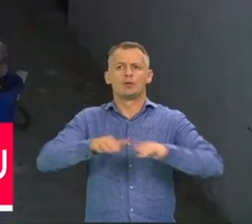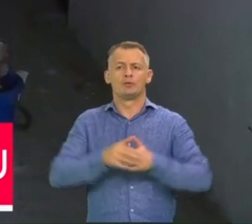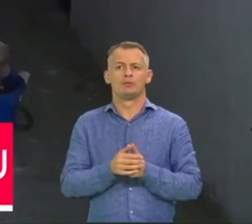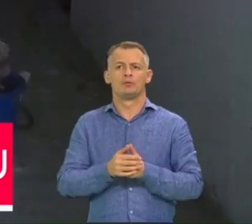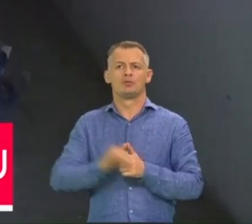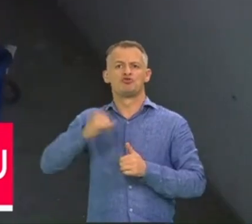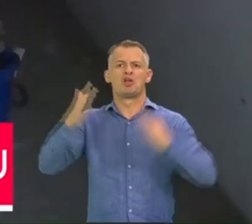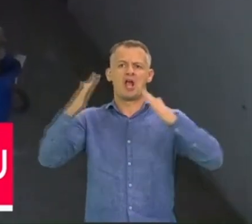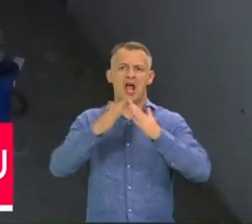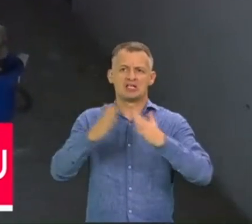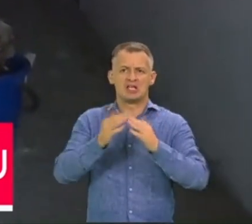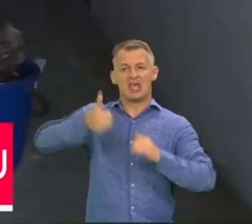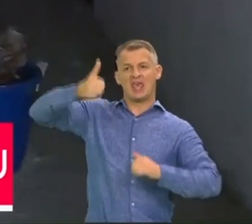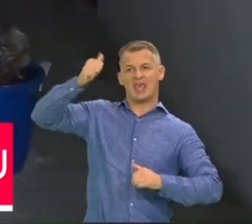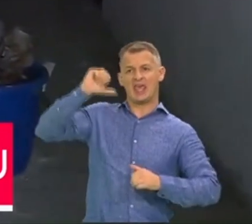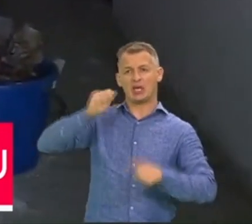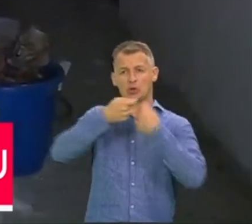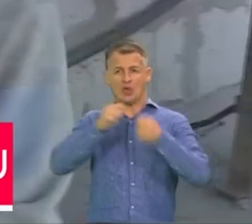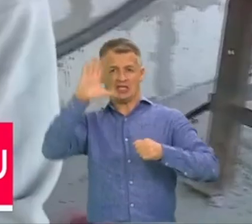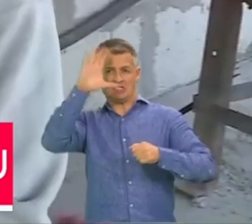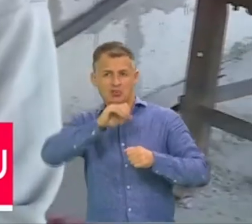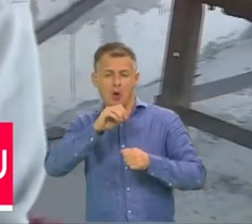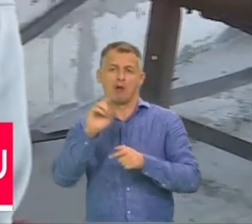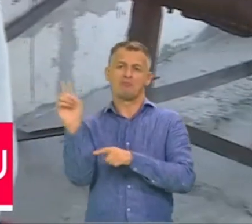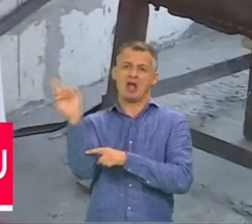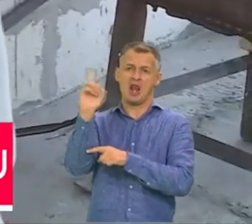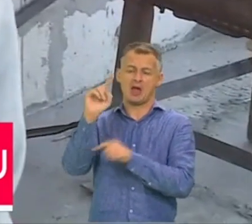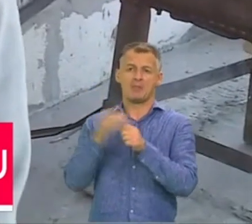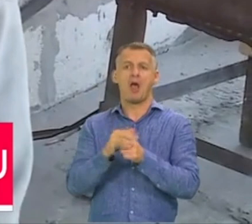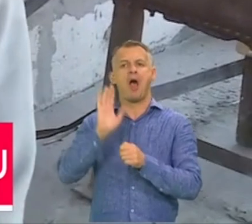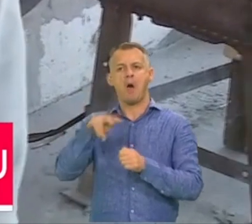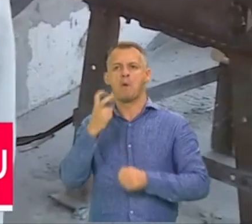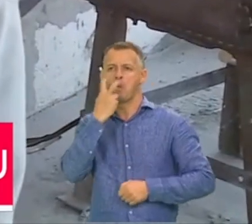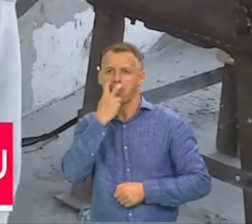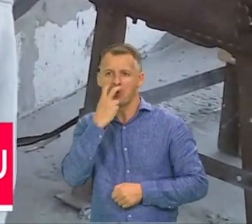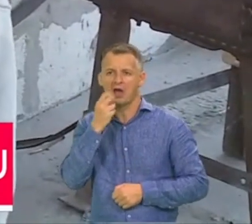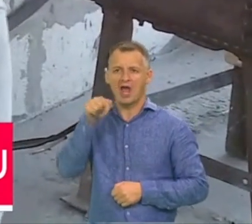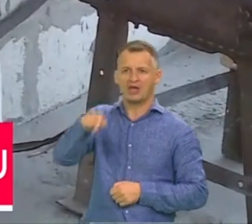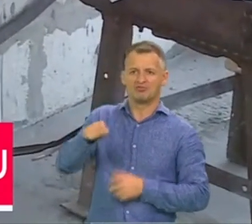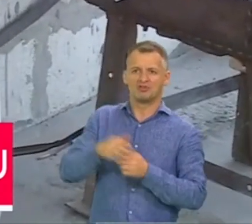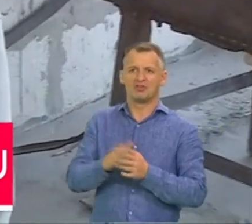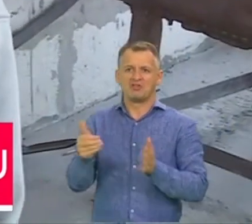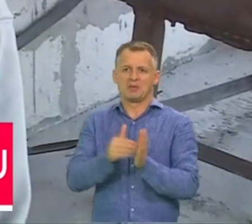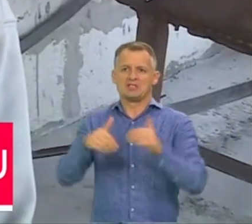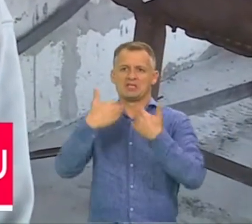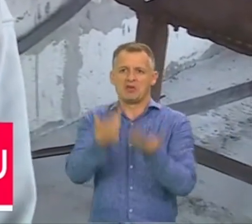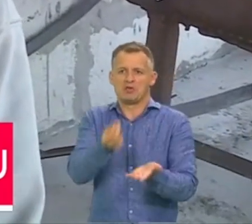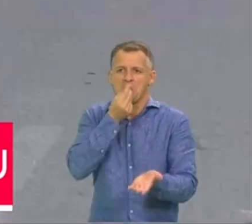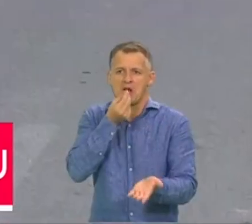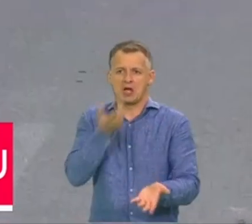și casă. Ieri toată ziua au sunat sirenele. Am și un furcel aici și trebuie să-i dau de mâncare.